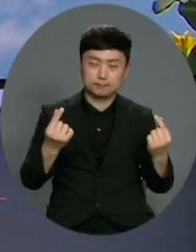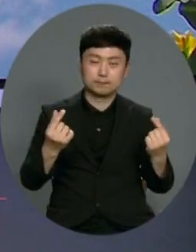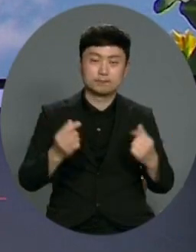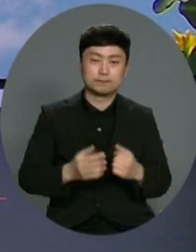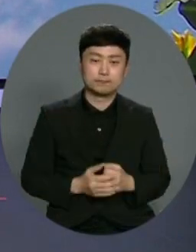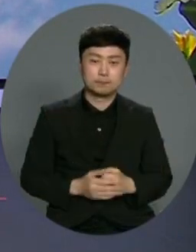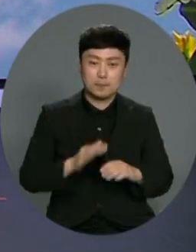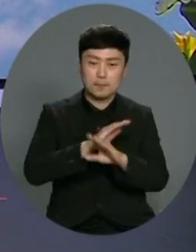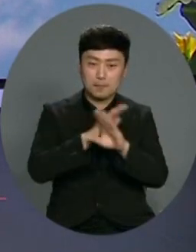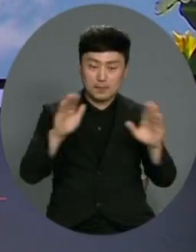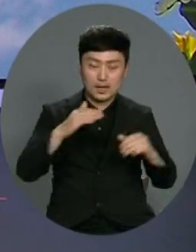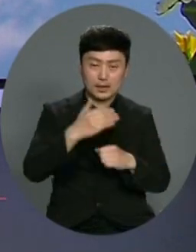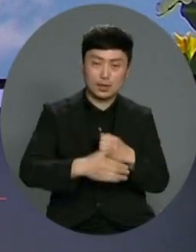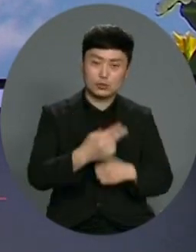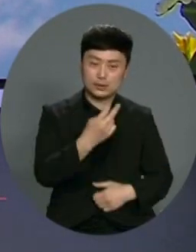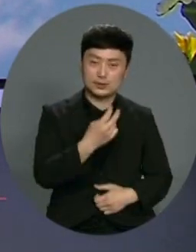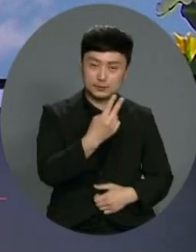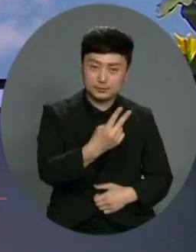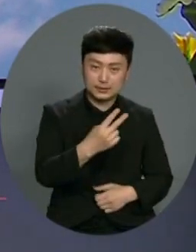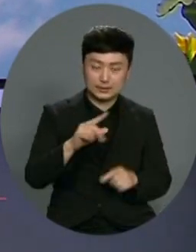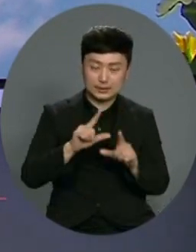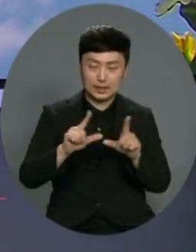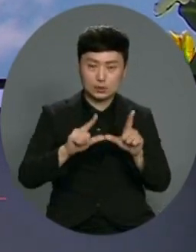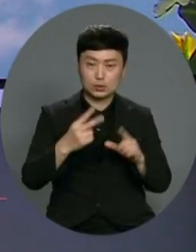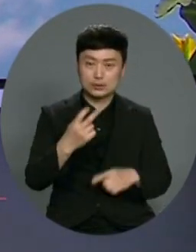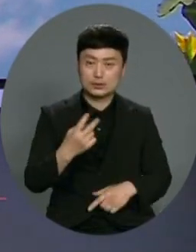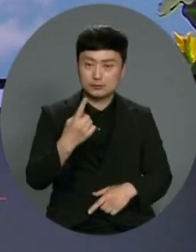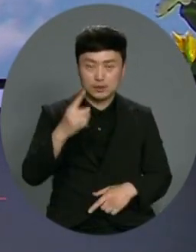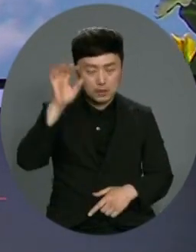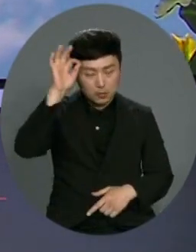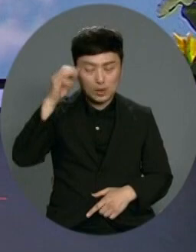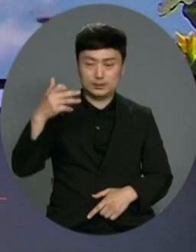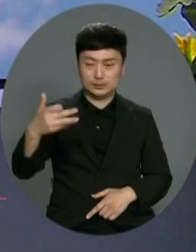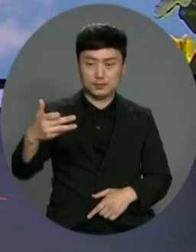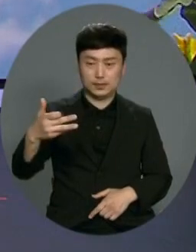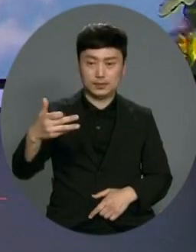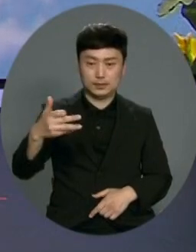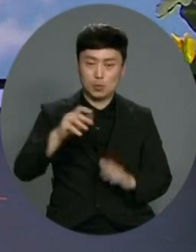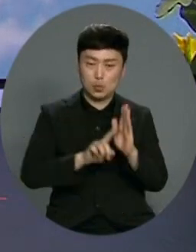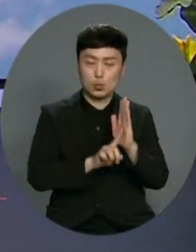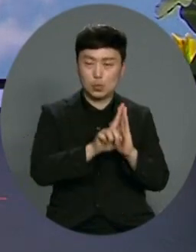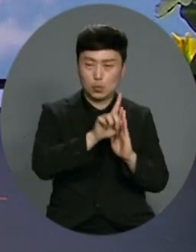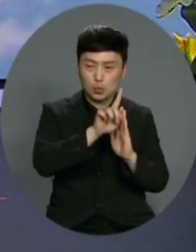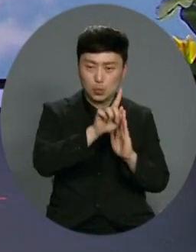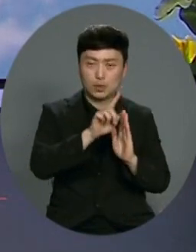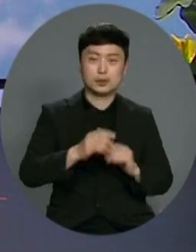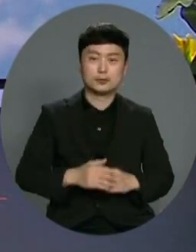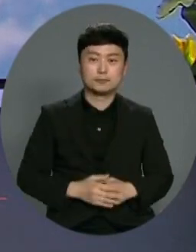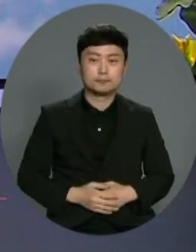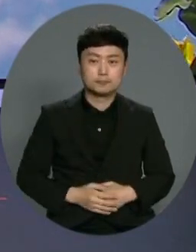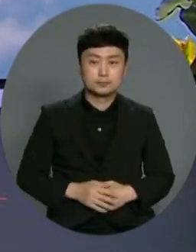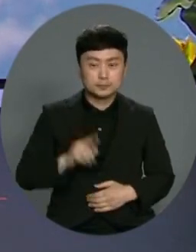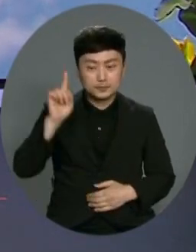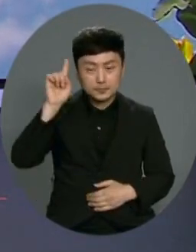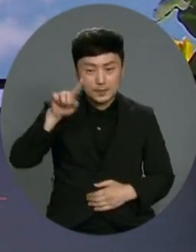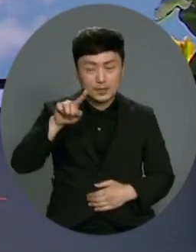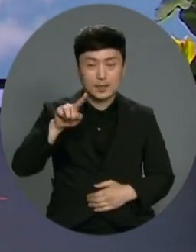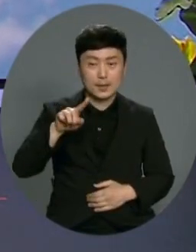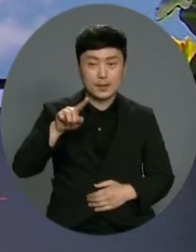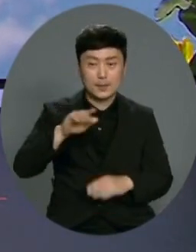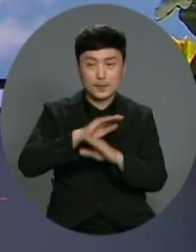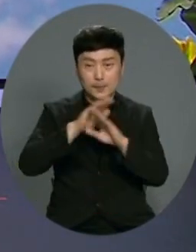시작해서요 낮에는 대구 22도 안동 21도 포항 18도까지 오르겠습니다 다만 내일 낮부터